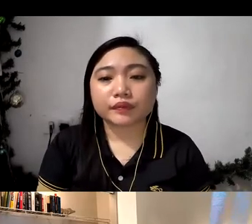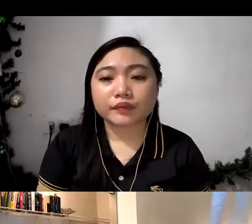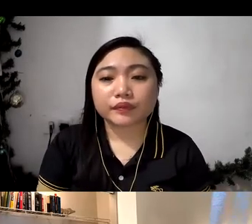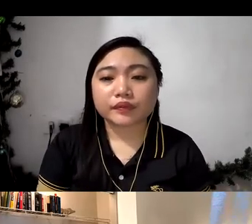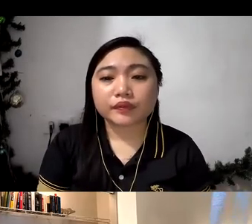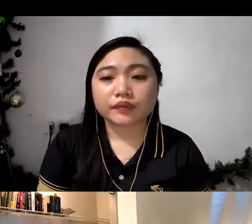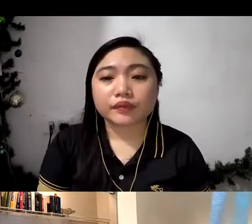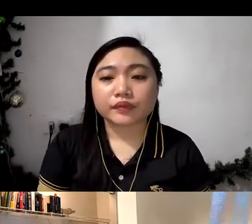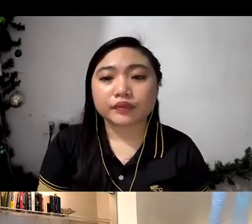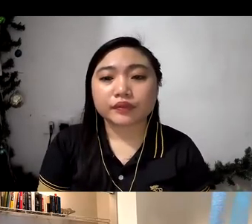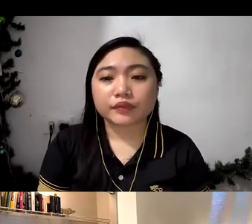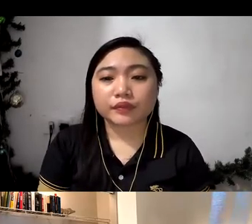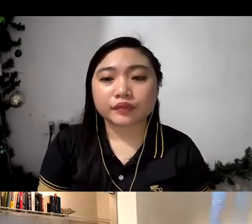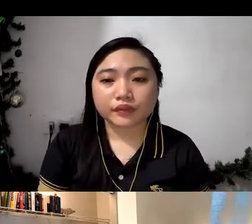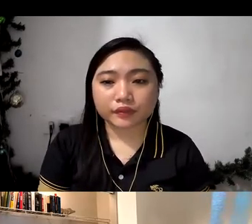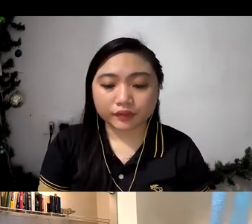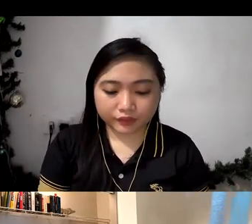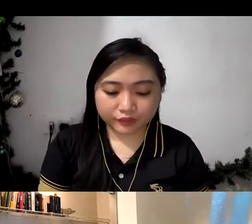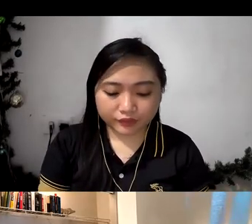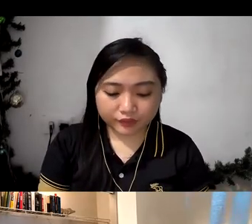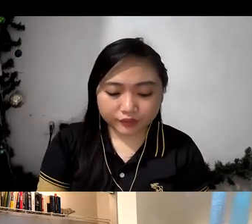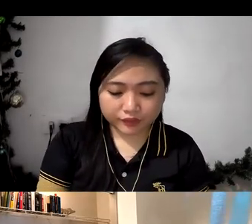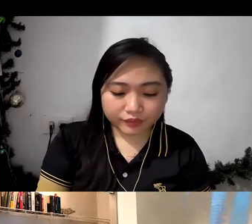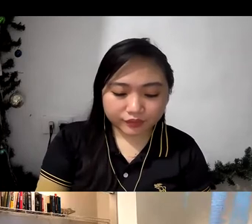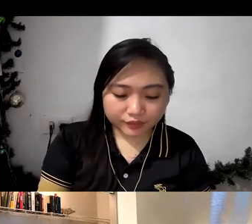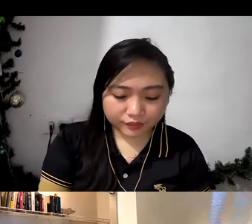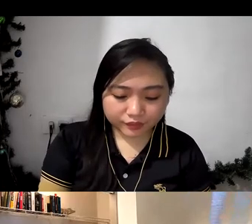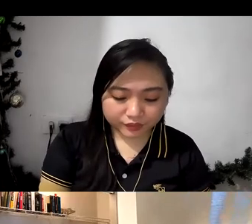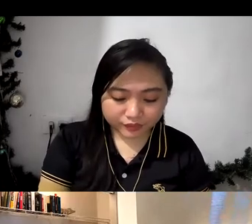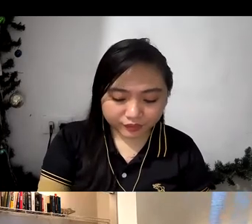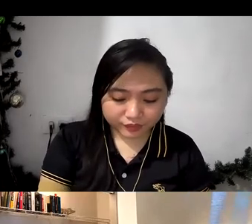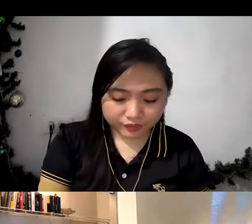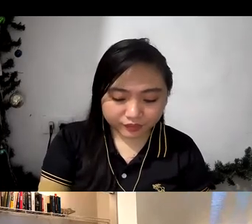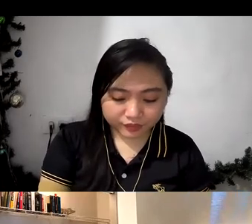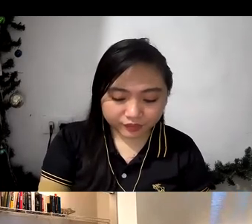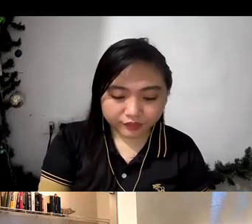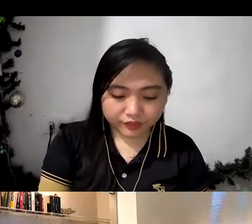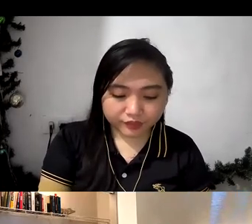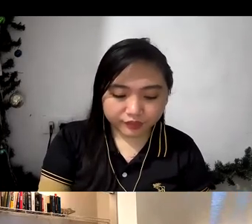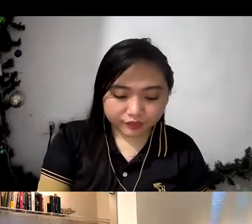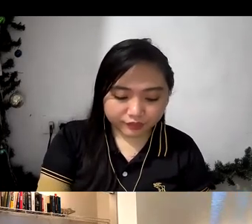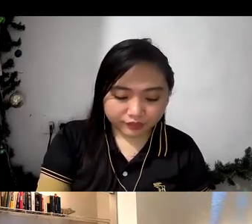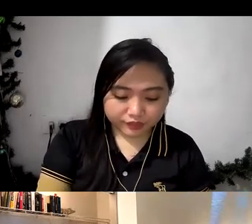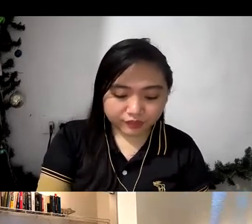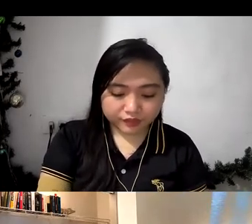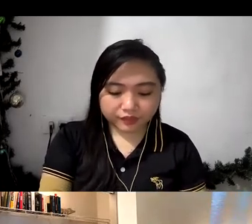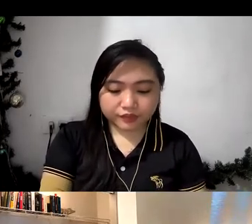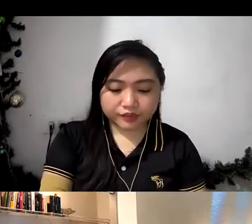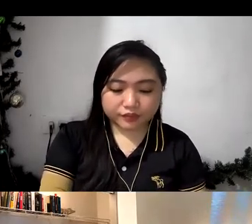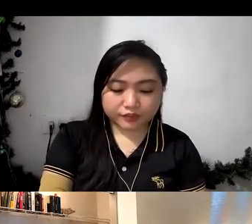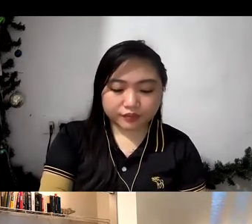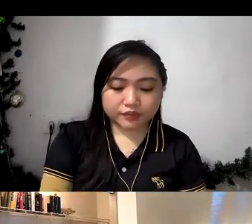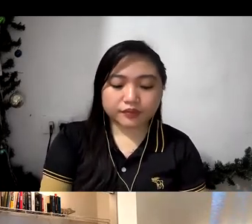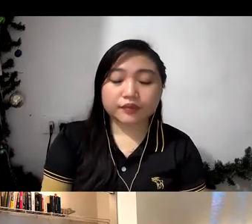of language, awareness of gender issues, no? That's also one of the outcome intended natin. Eh, yung